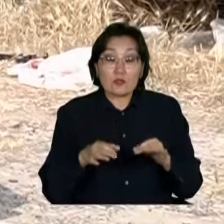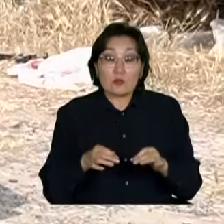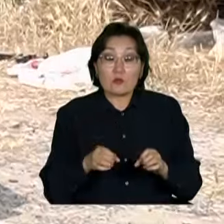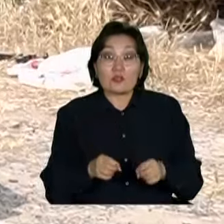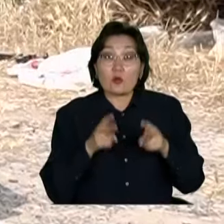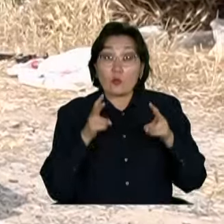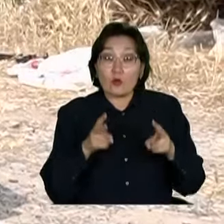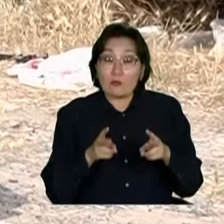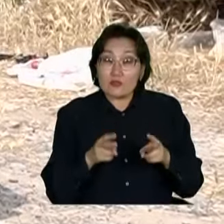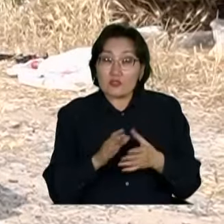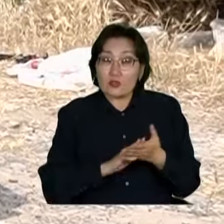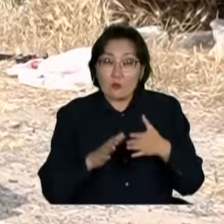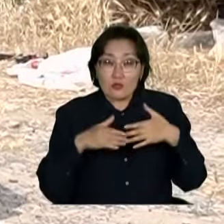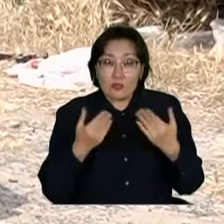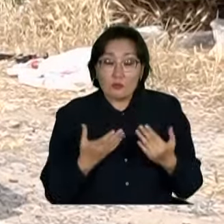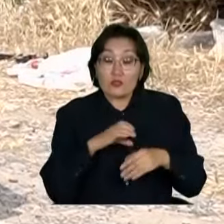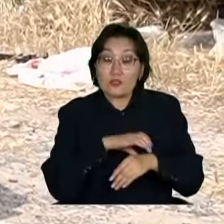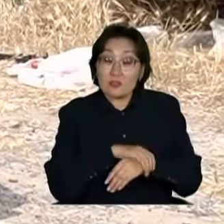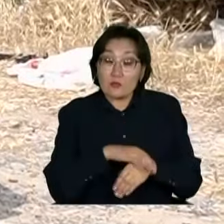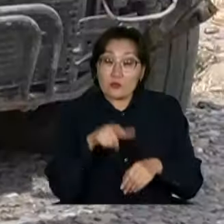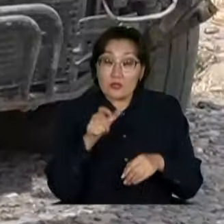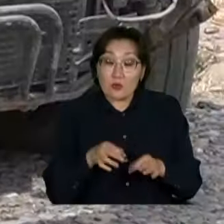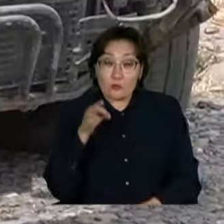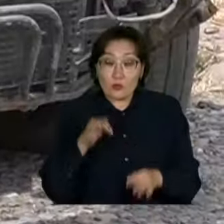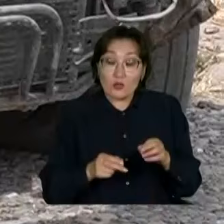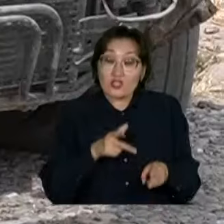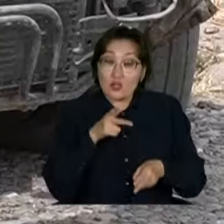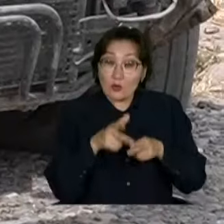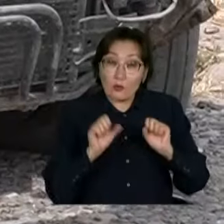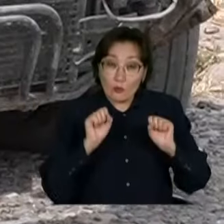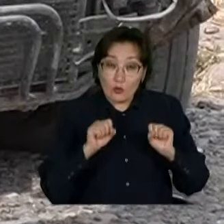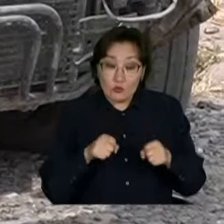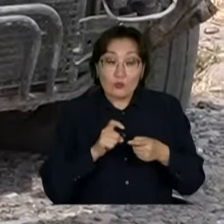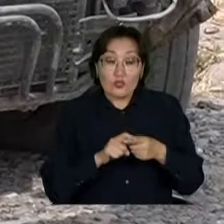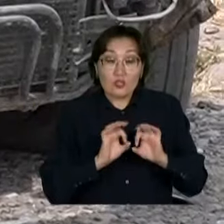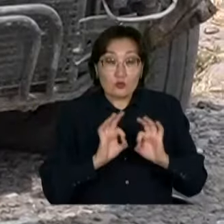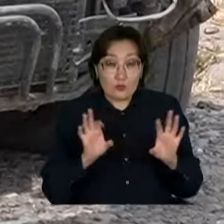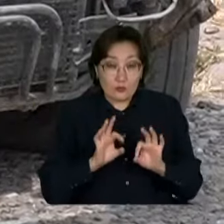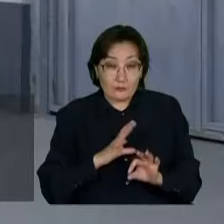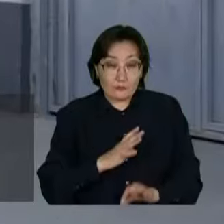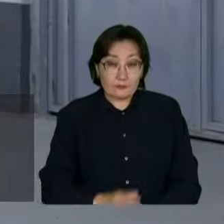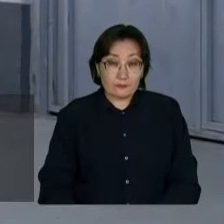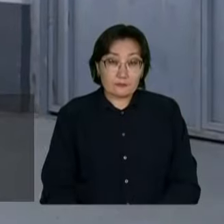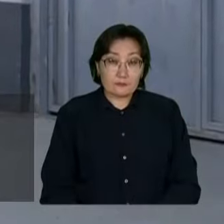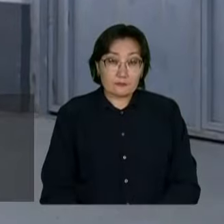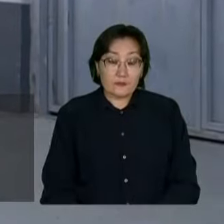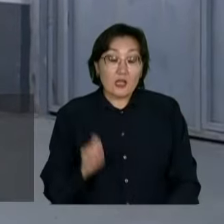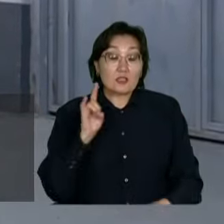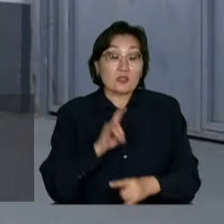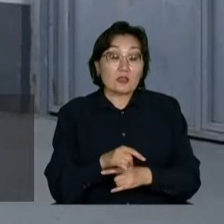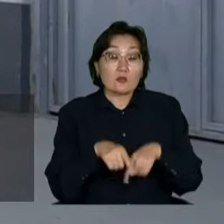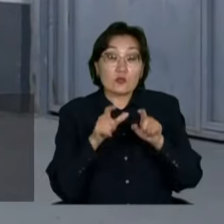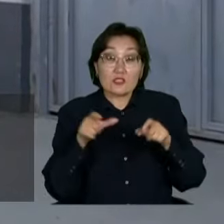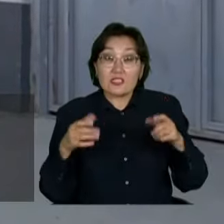құрамының болмауына байланысты жайт бойынша азаматтық сотқа шағымдануға болатындығы туралы түсіндірілді. Алдандық деген